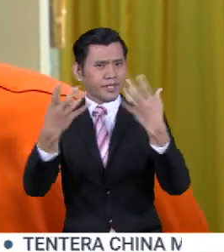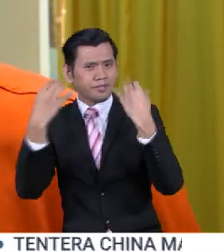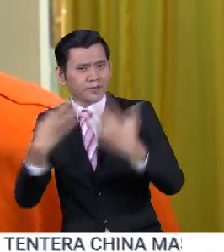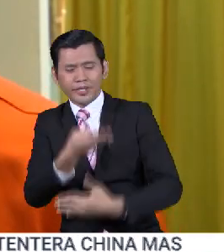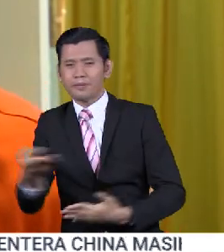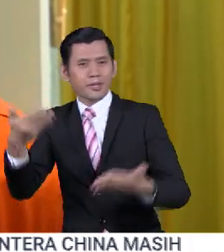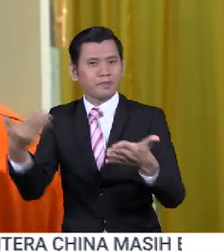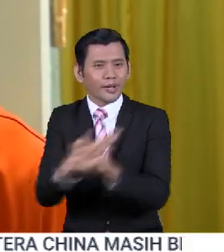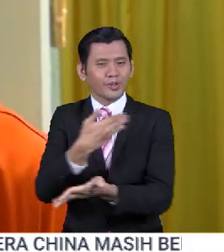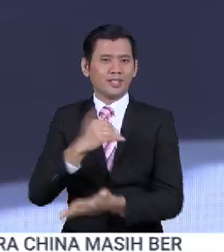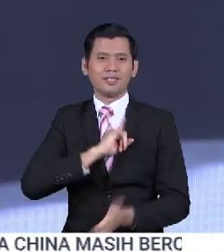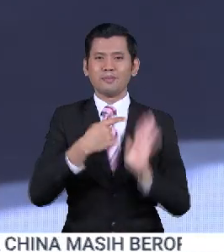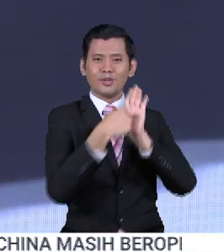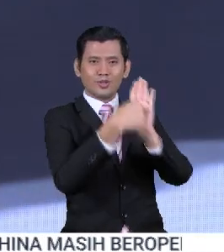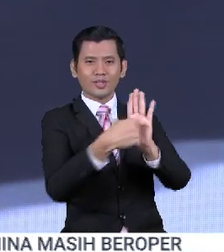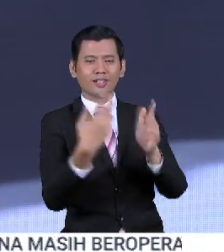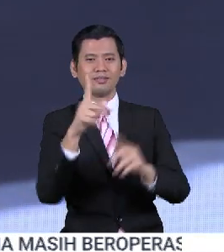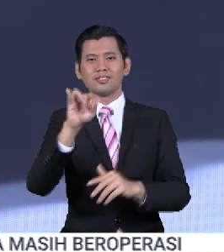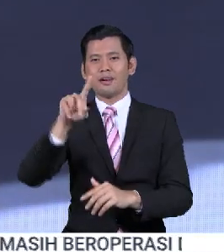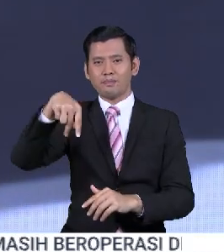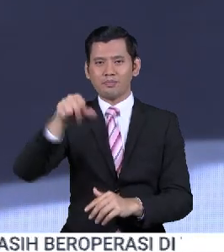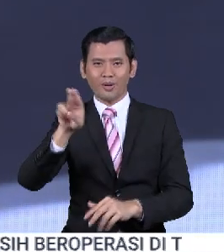saya bawakan ke dalam Tapau Show.